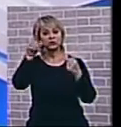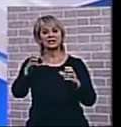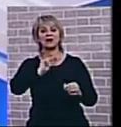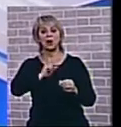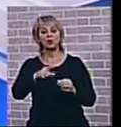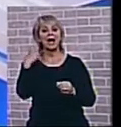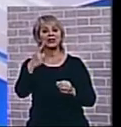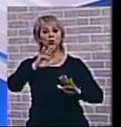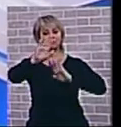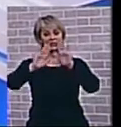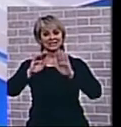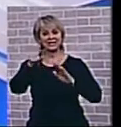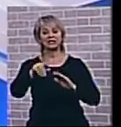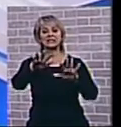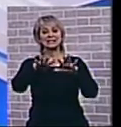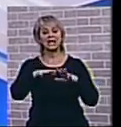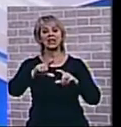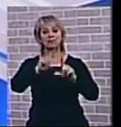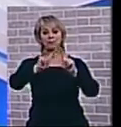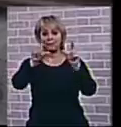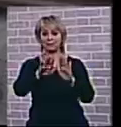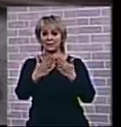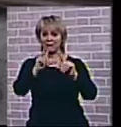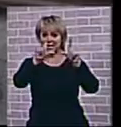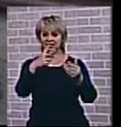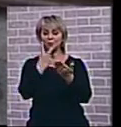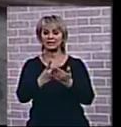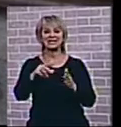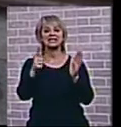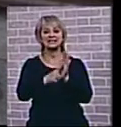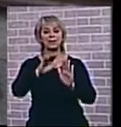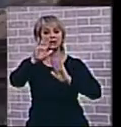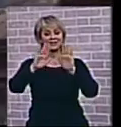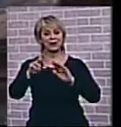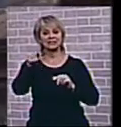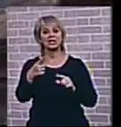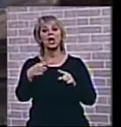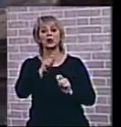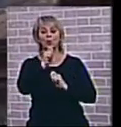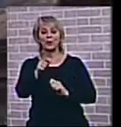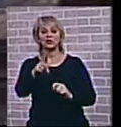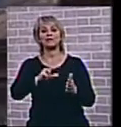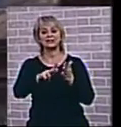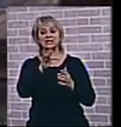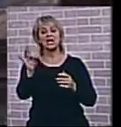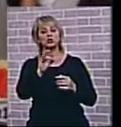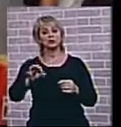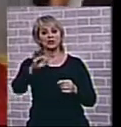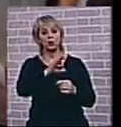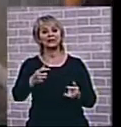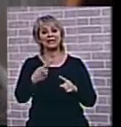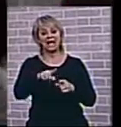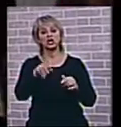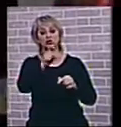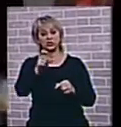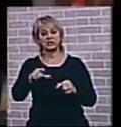работы на одной выставке. В залах Донской публичной библиотеки представлены 7 экспозиций. Такой подарок 80-летию Ростовской области для